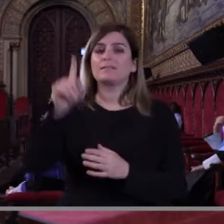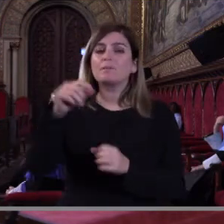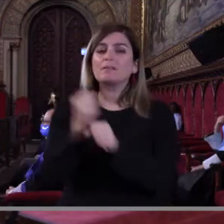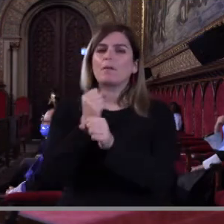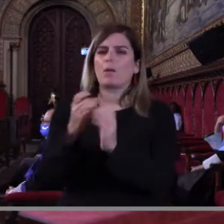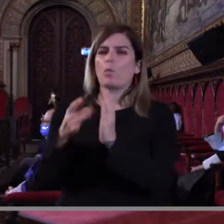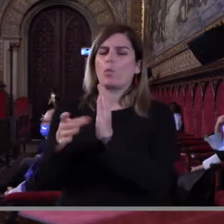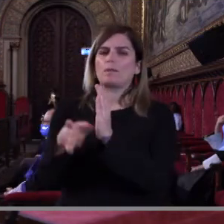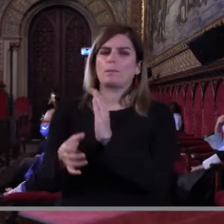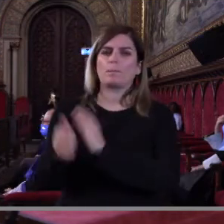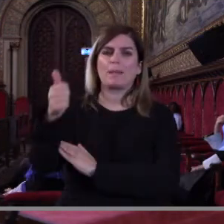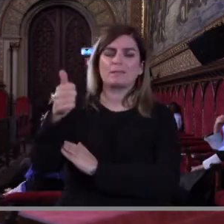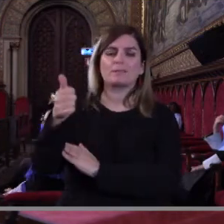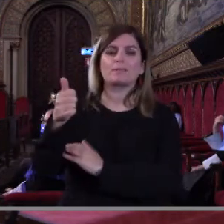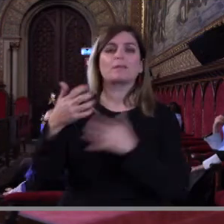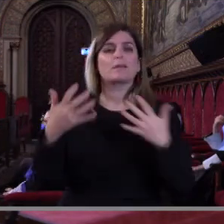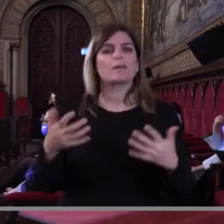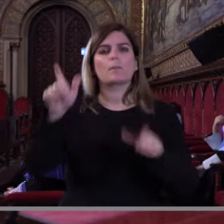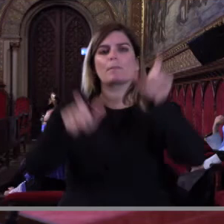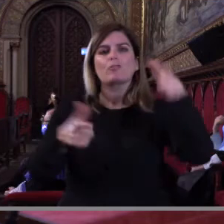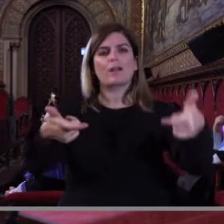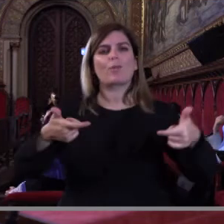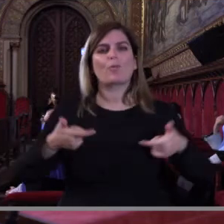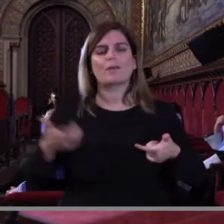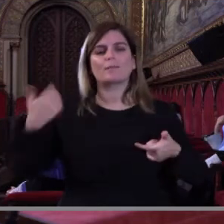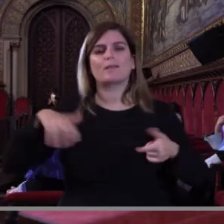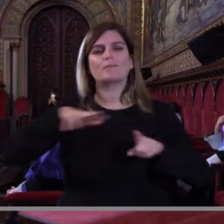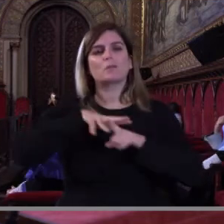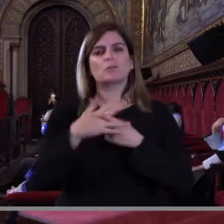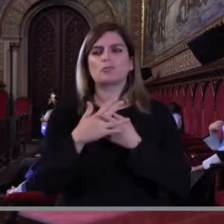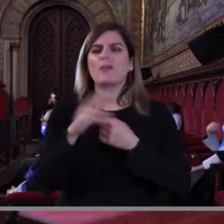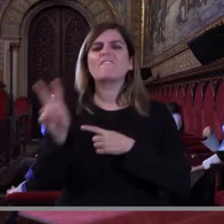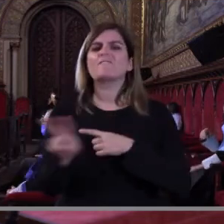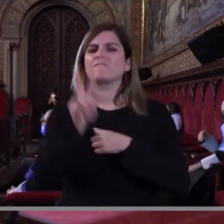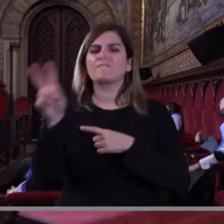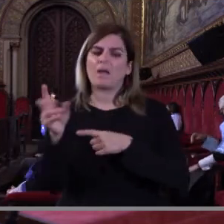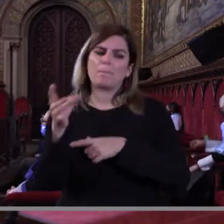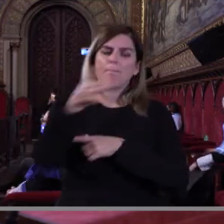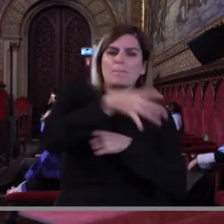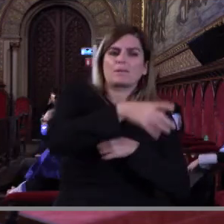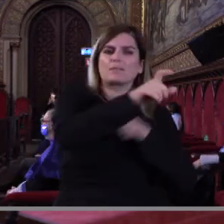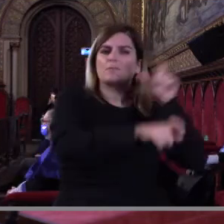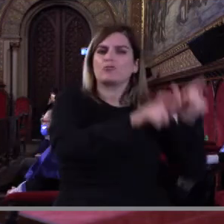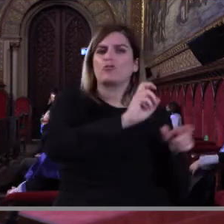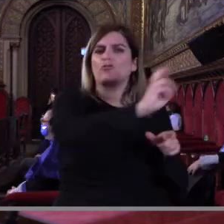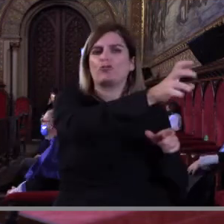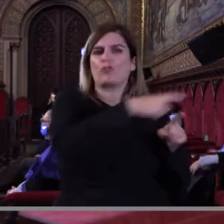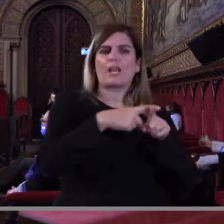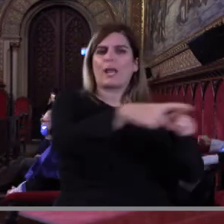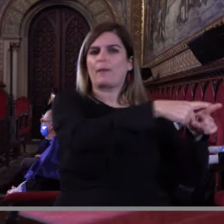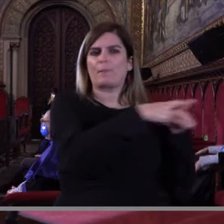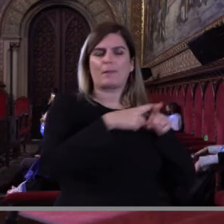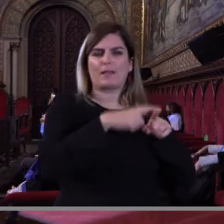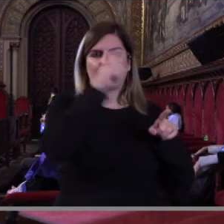de treball. Els nostres graduats universitaris estan en una situació molt avantatjosa respecte a la situació laboral mitjana del seu